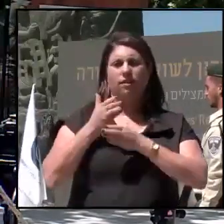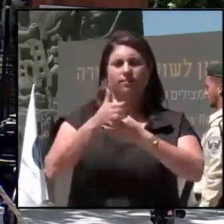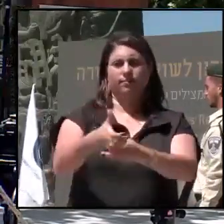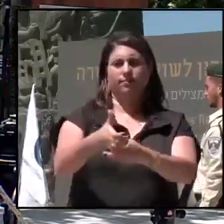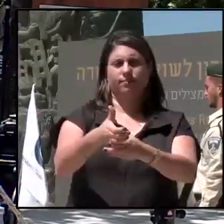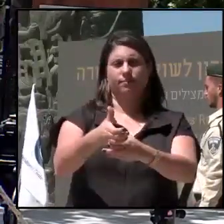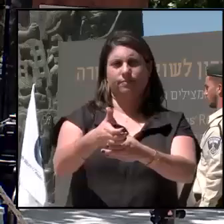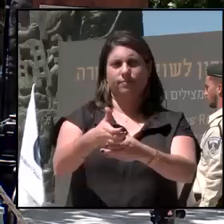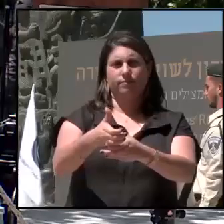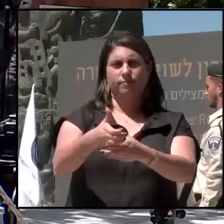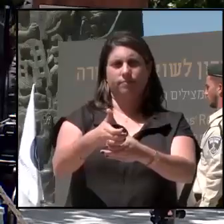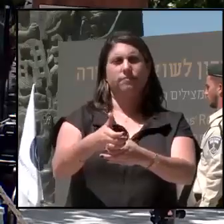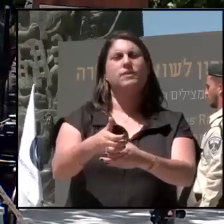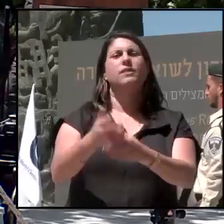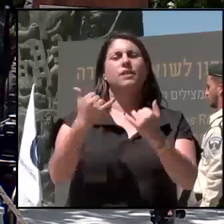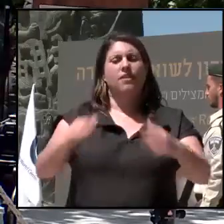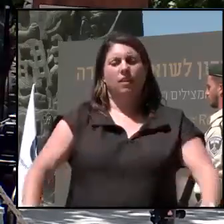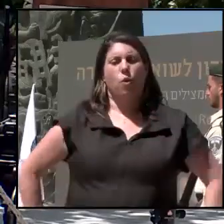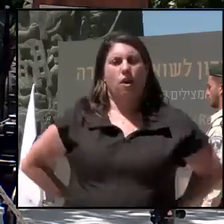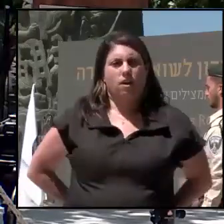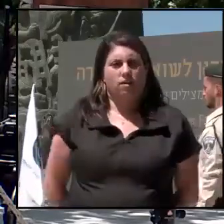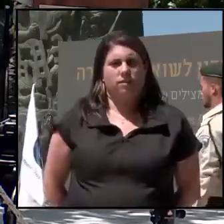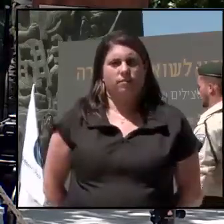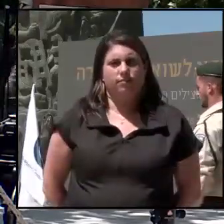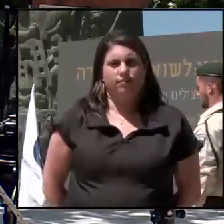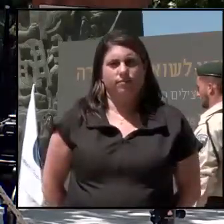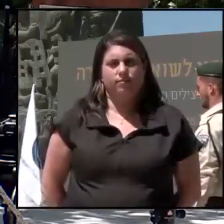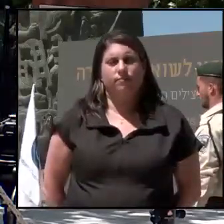שק. משמר יעבור לנוח, עוד נוח.